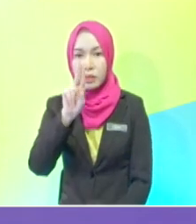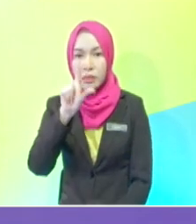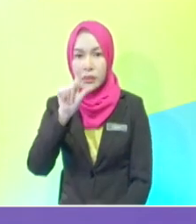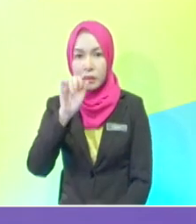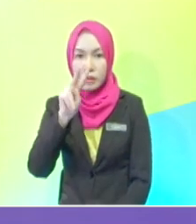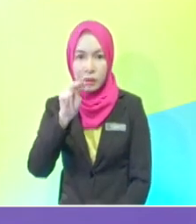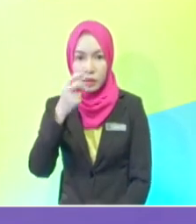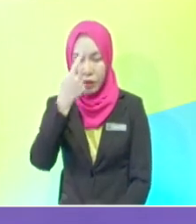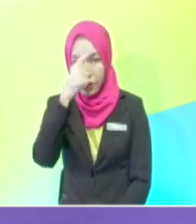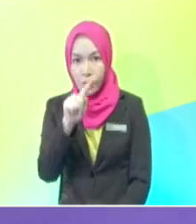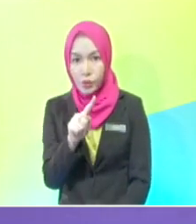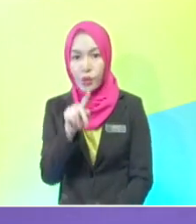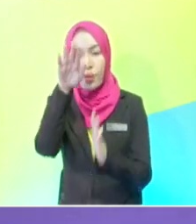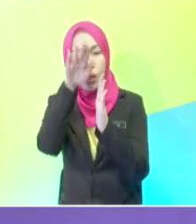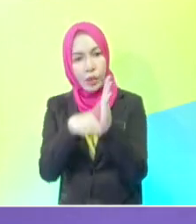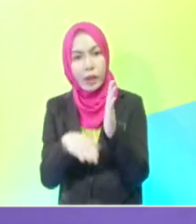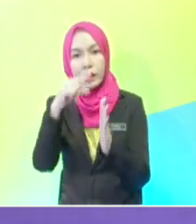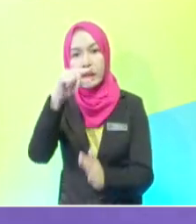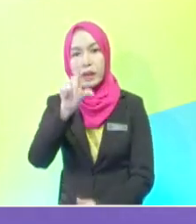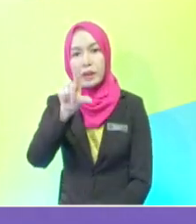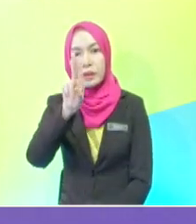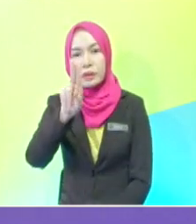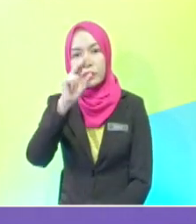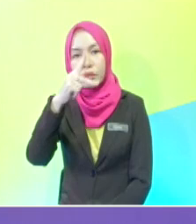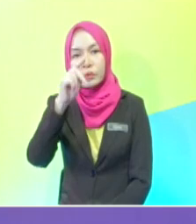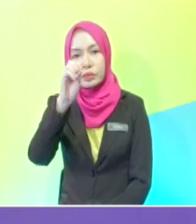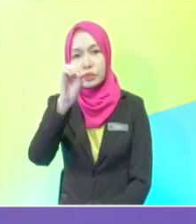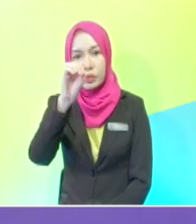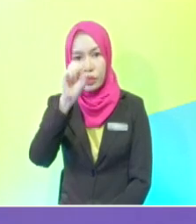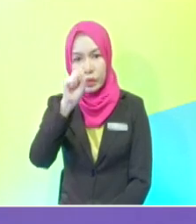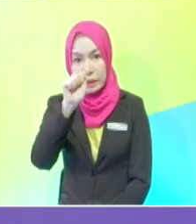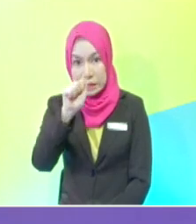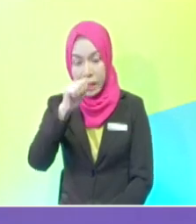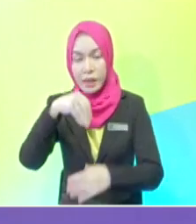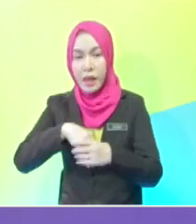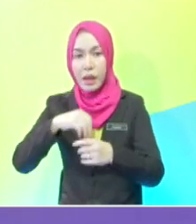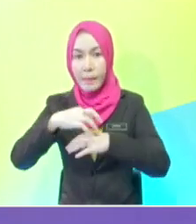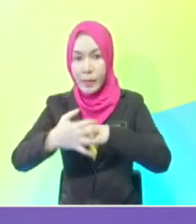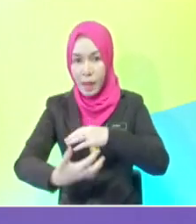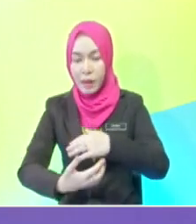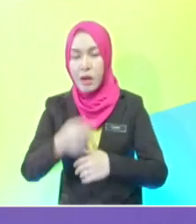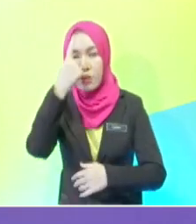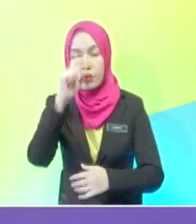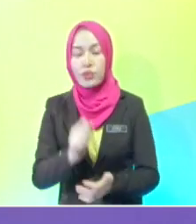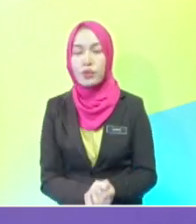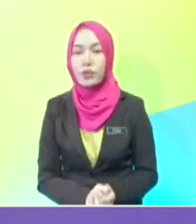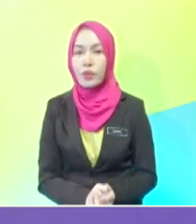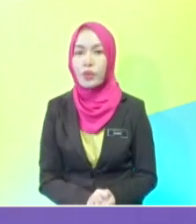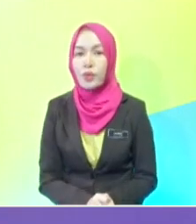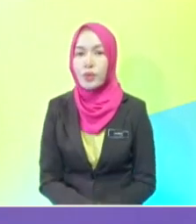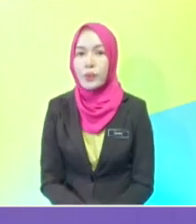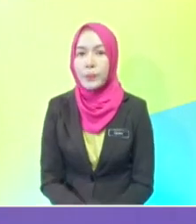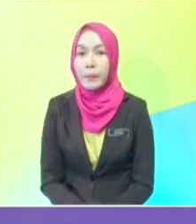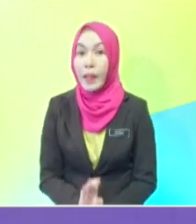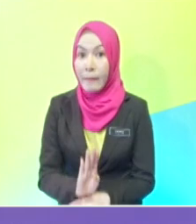glukosa dalam darah Dia mungkin sebab kalau Glukosa yang tinggi dalam darah boleh membahayakan kesehatannya Jadi kalau